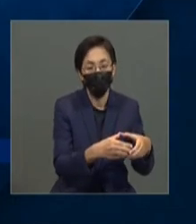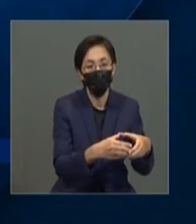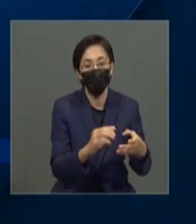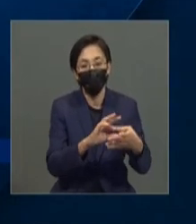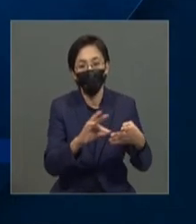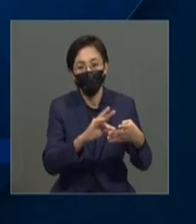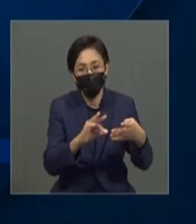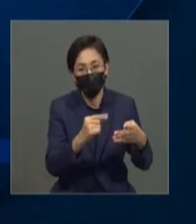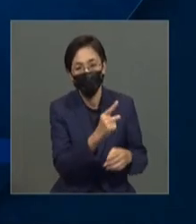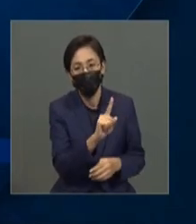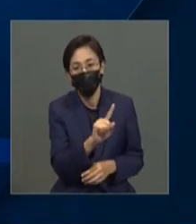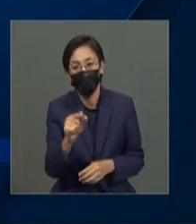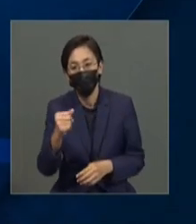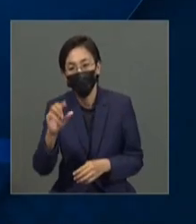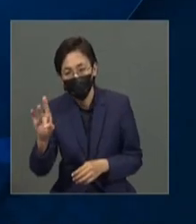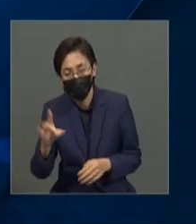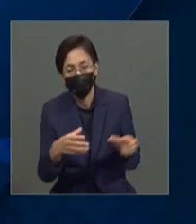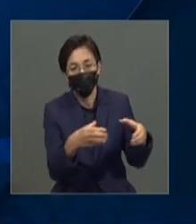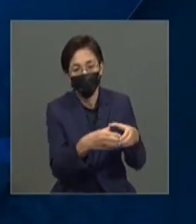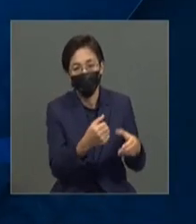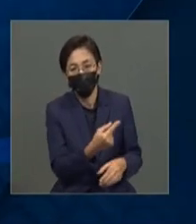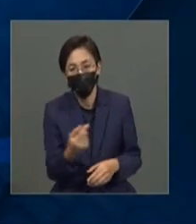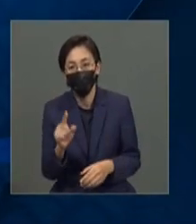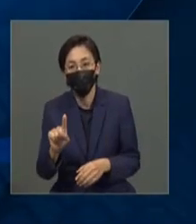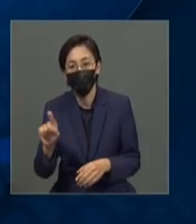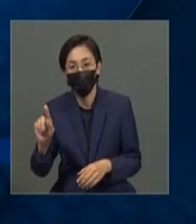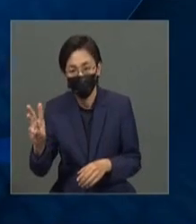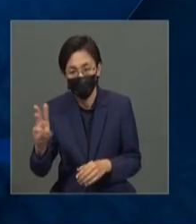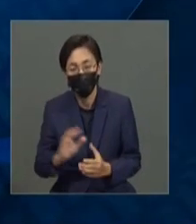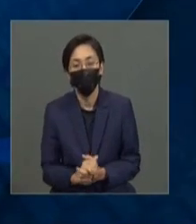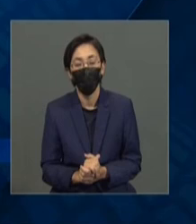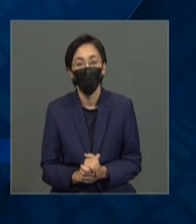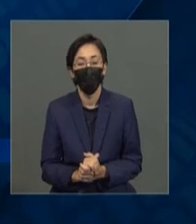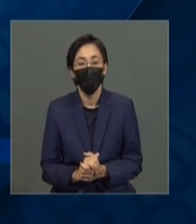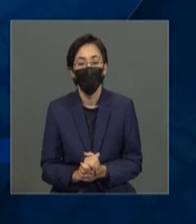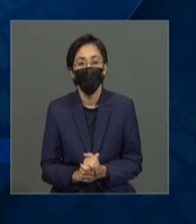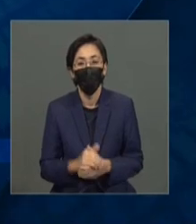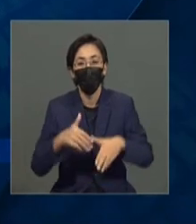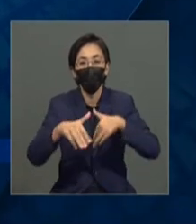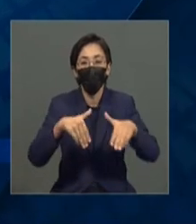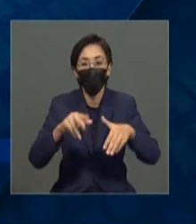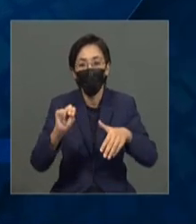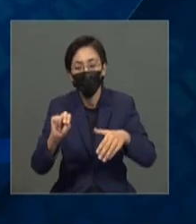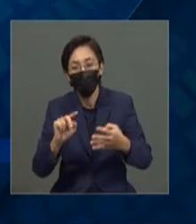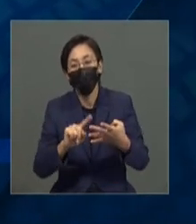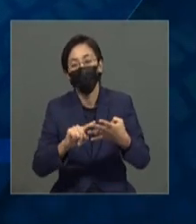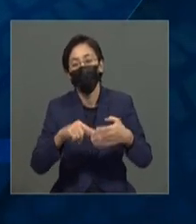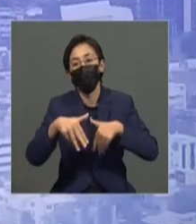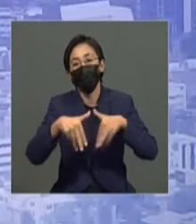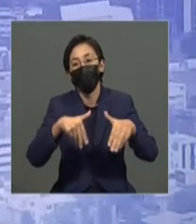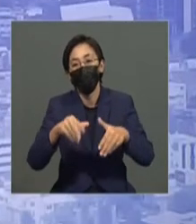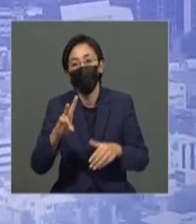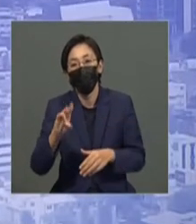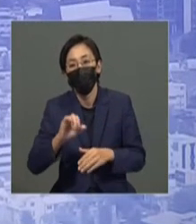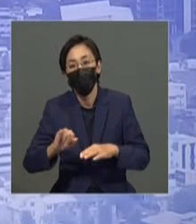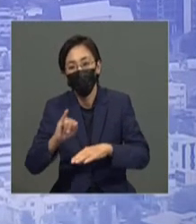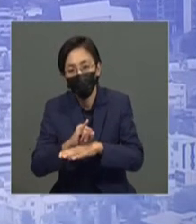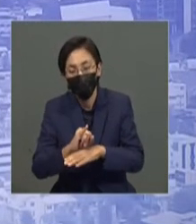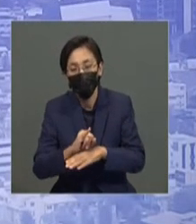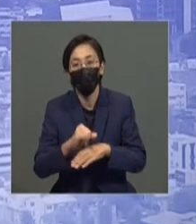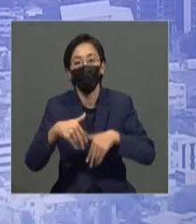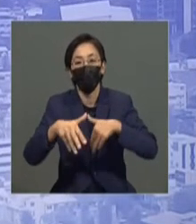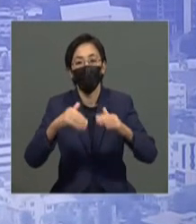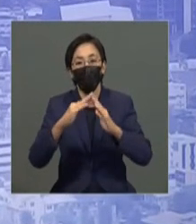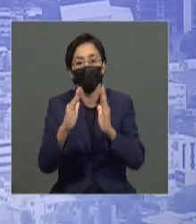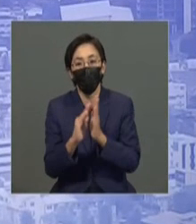ต1ถึง18มีชุมชนนภาสับชุมชนหัวโค้ง70ไร่วัดสะพ